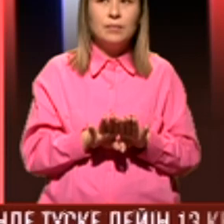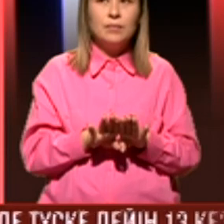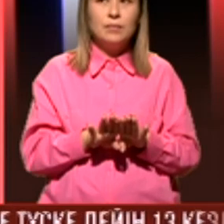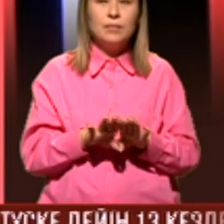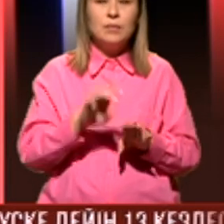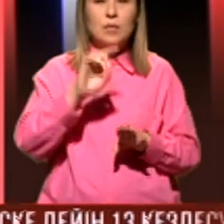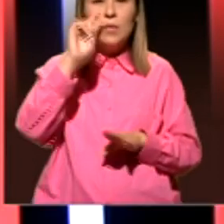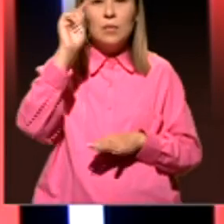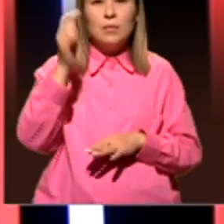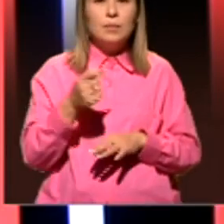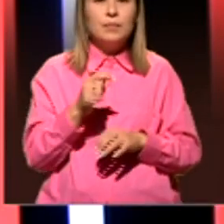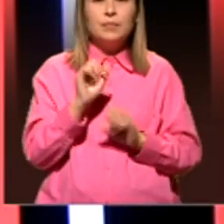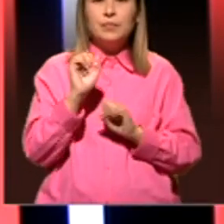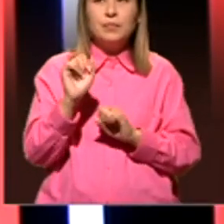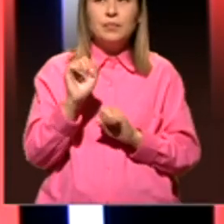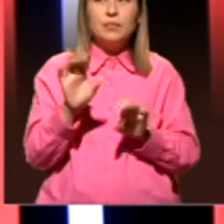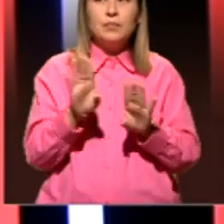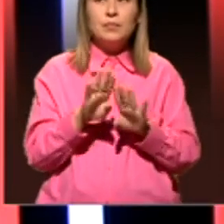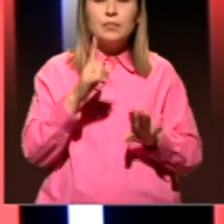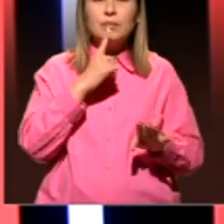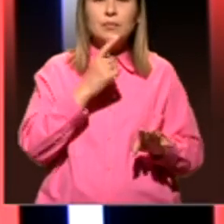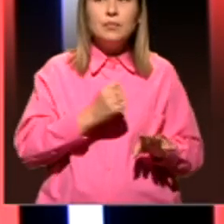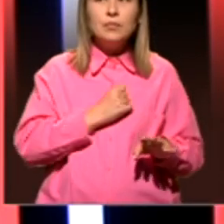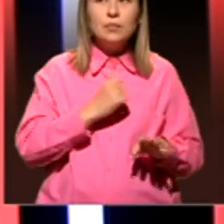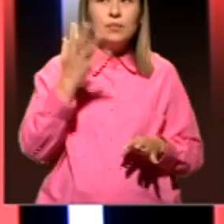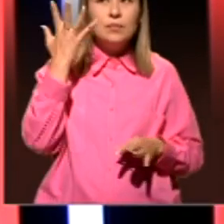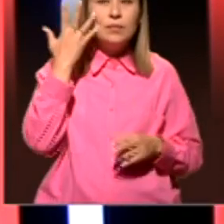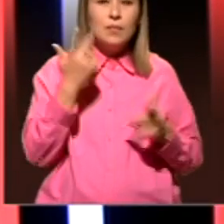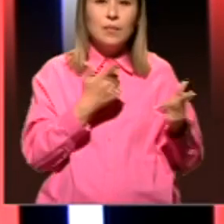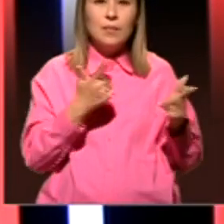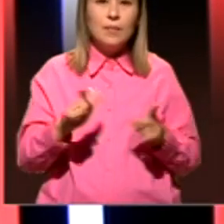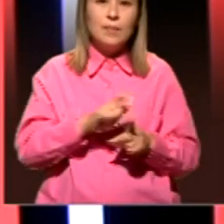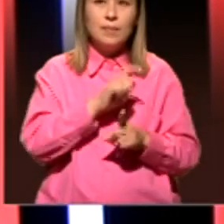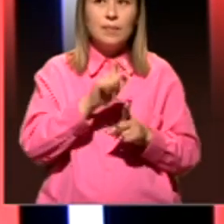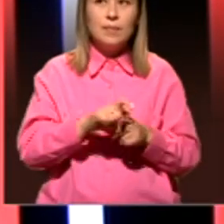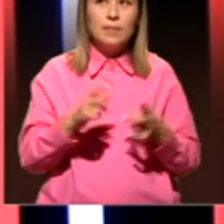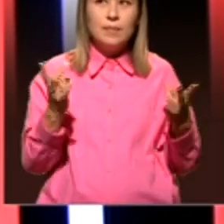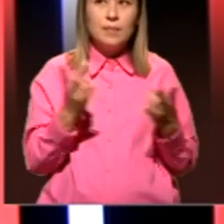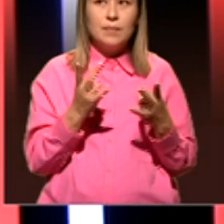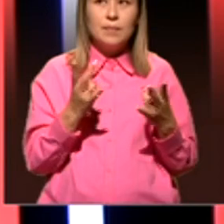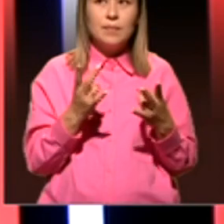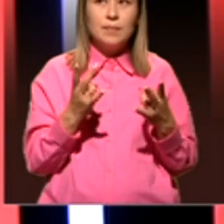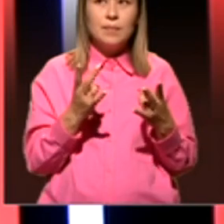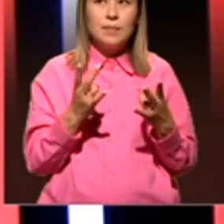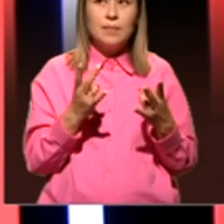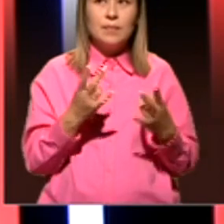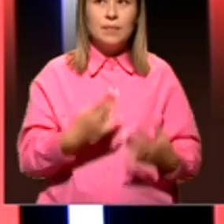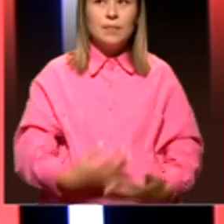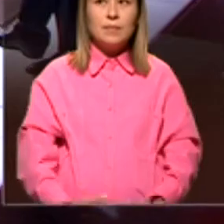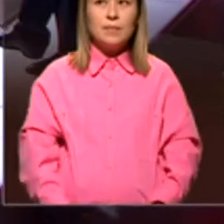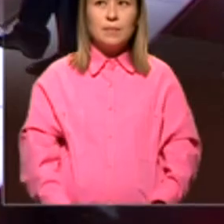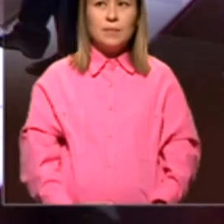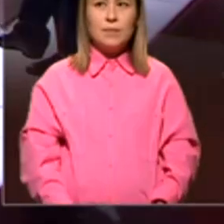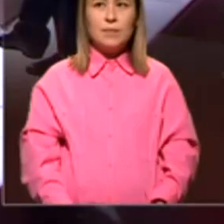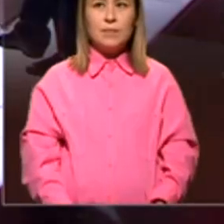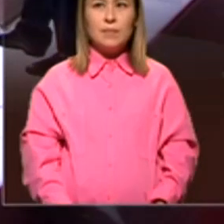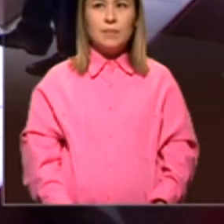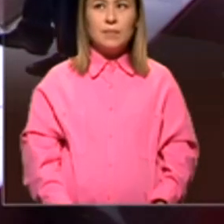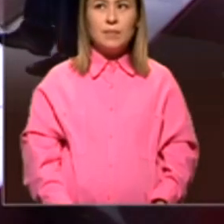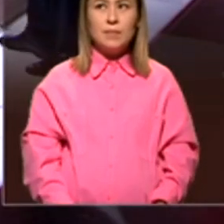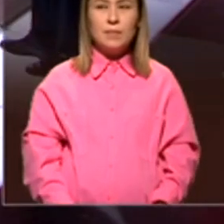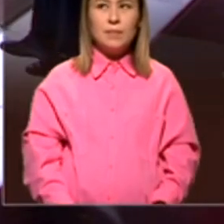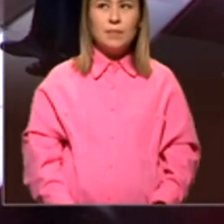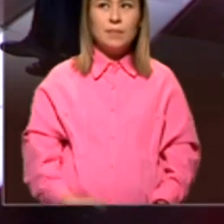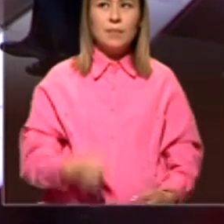сақтасын, бірақ қаруың, бес қаруың қашанда дайын болуы керек. Мен мақал шығарып едім. Жаңа